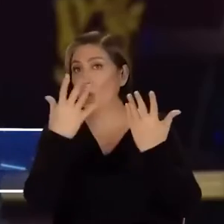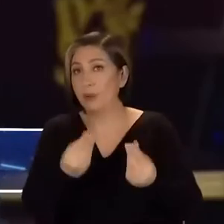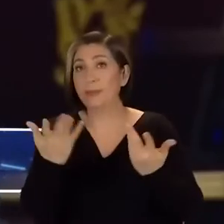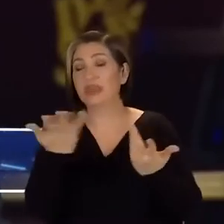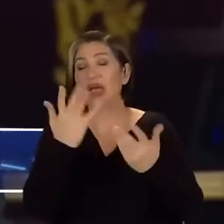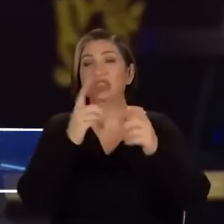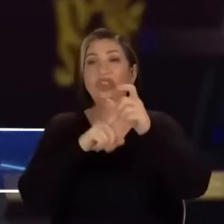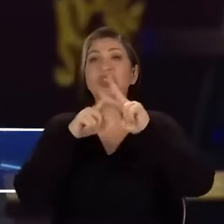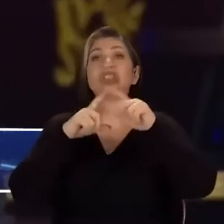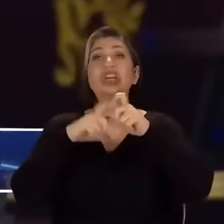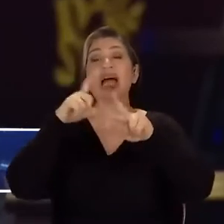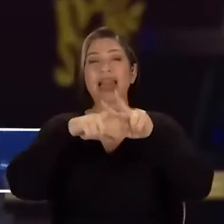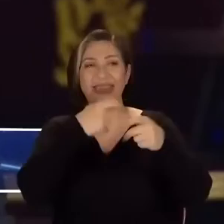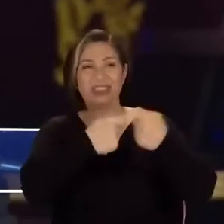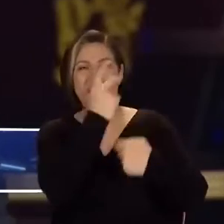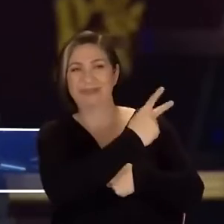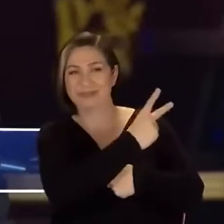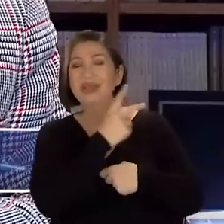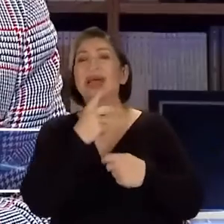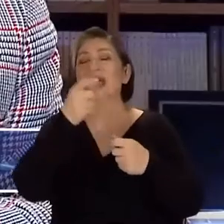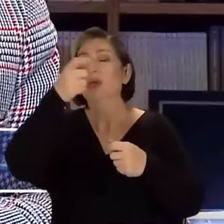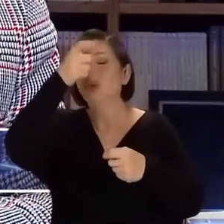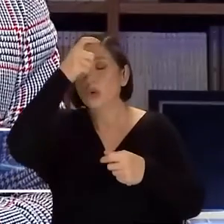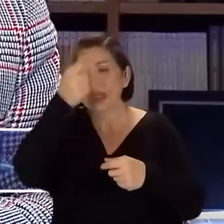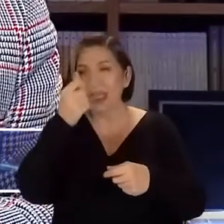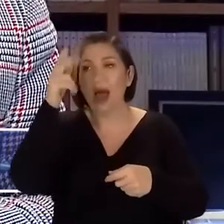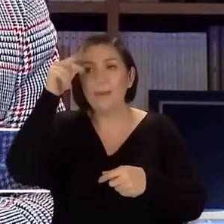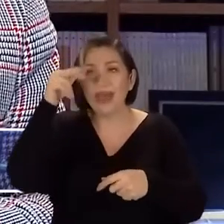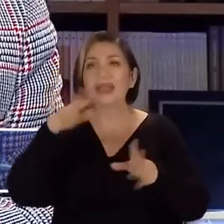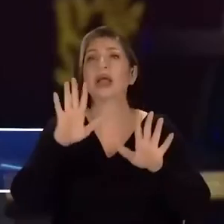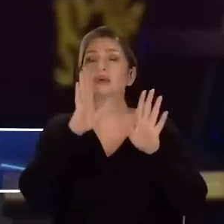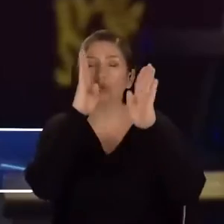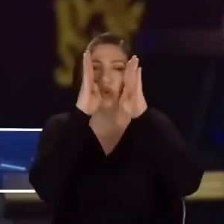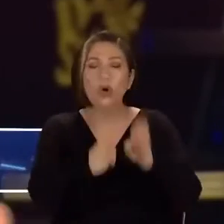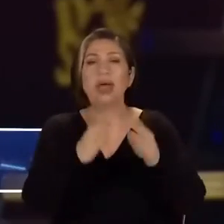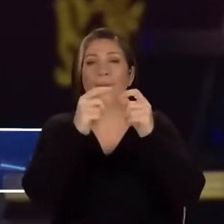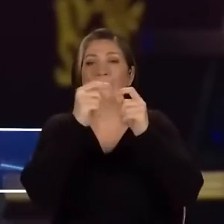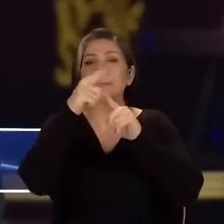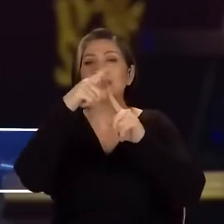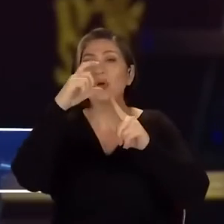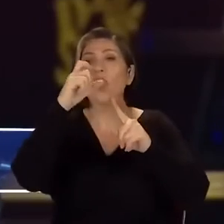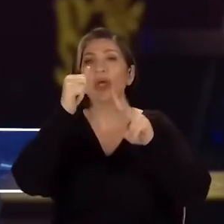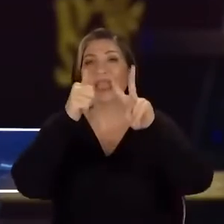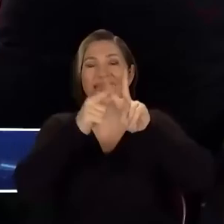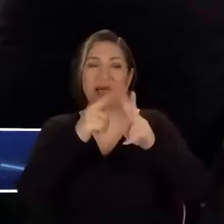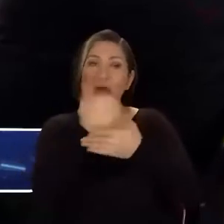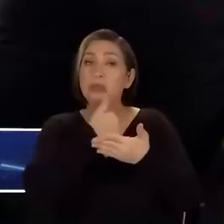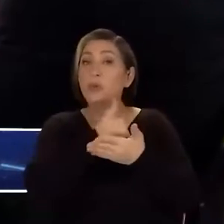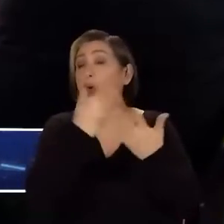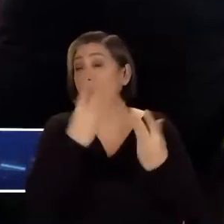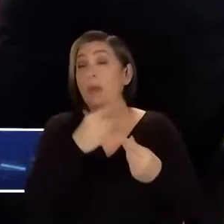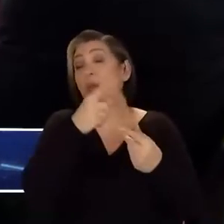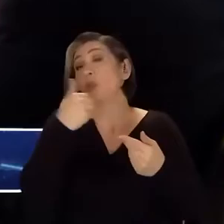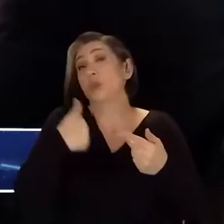Çağla şirketinde iş modeli dolayısıyla Türk lirası Amerikan doları değil de doğrudan Bitcoin kazanıyor olabilir. İş modeli bu tür kurumların